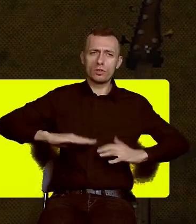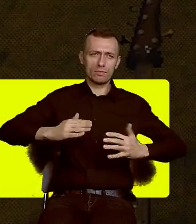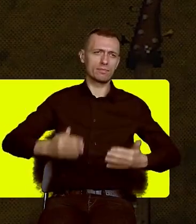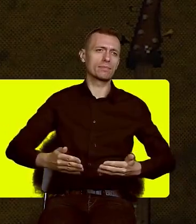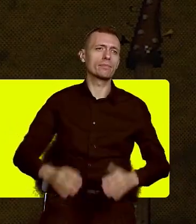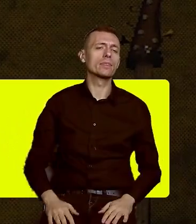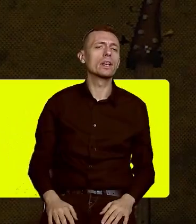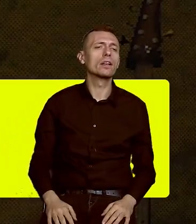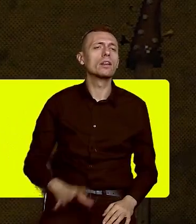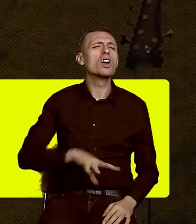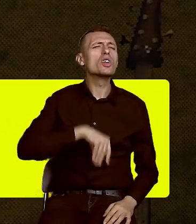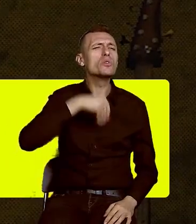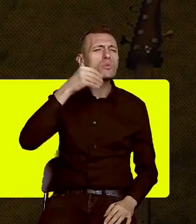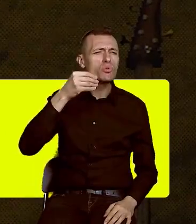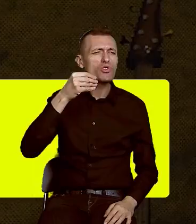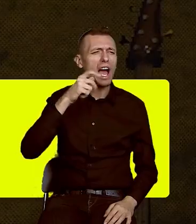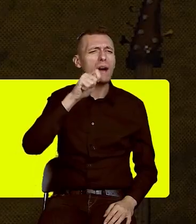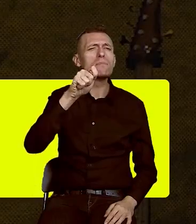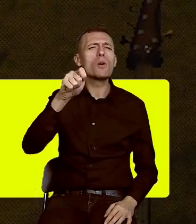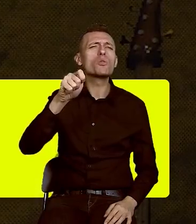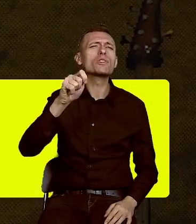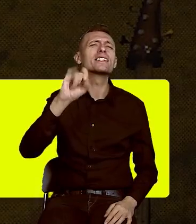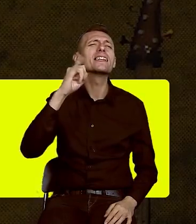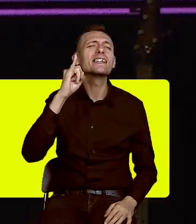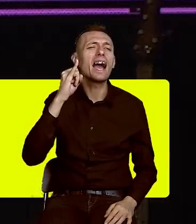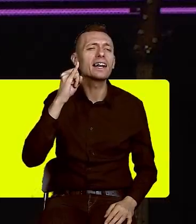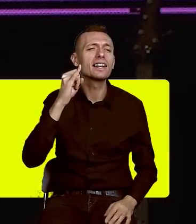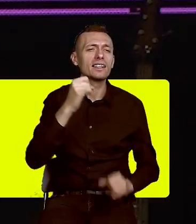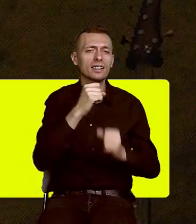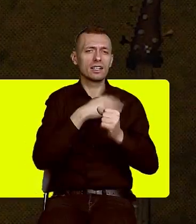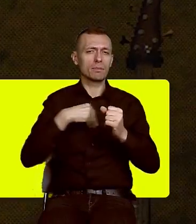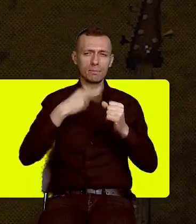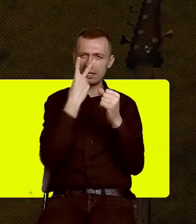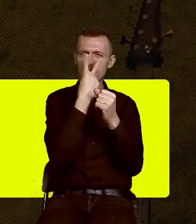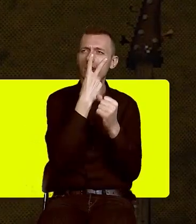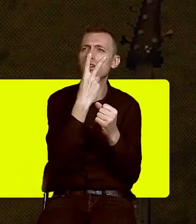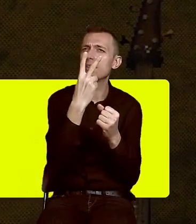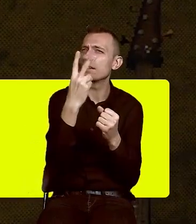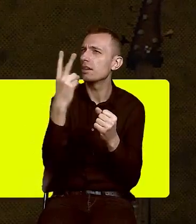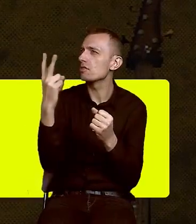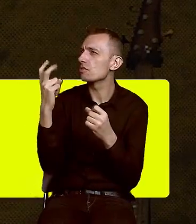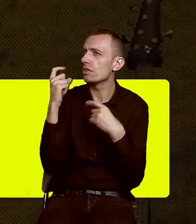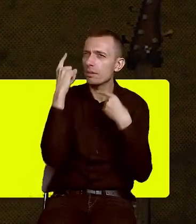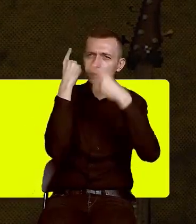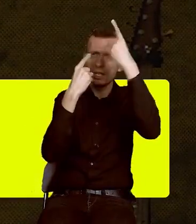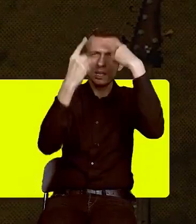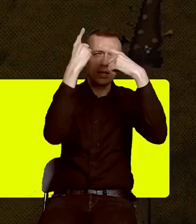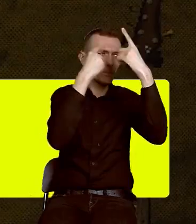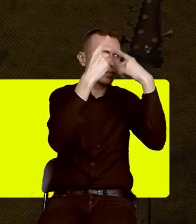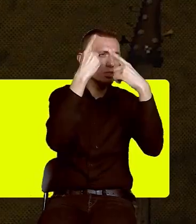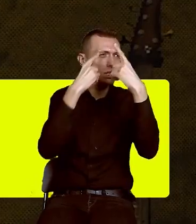przykład posiadania rzeczy postrzeganych oczami lub innymi zmysłami. To jest pożądliwość